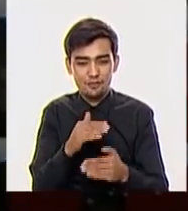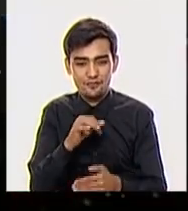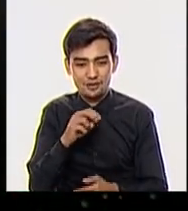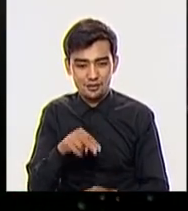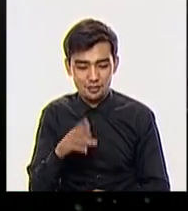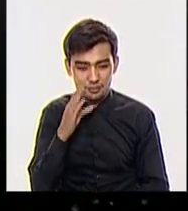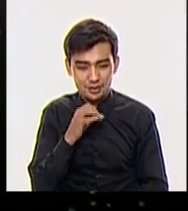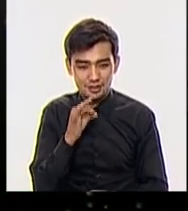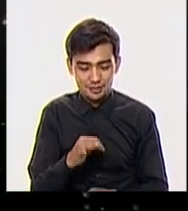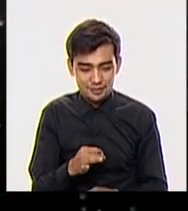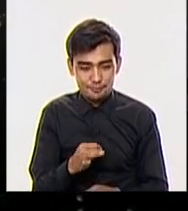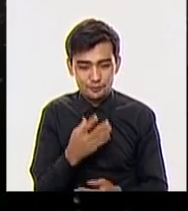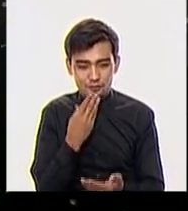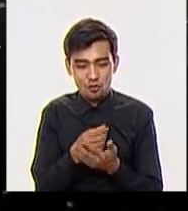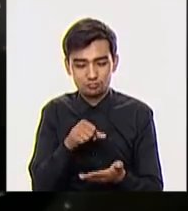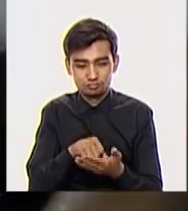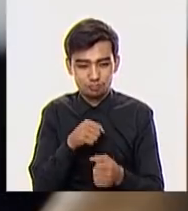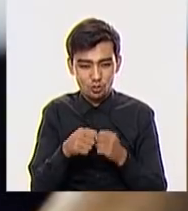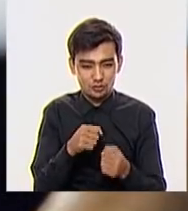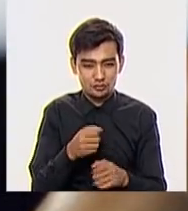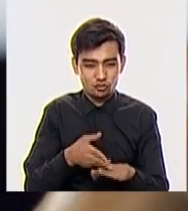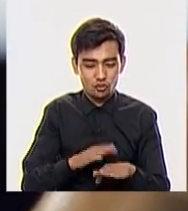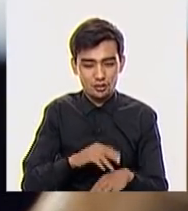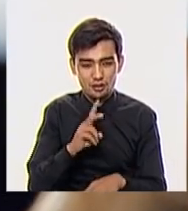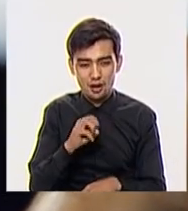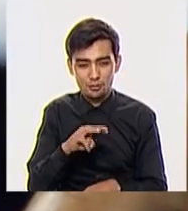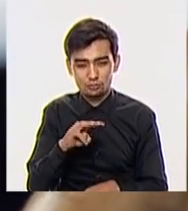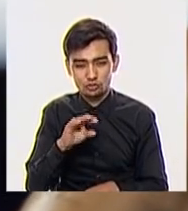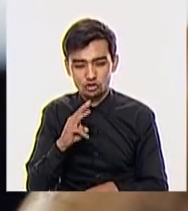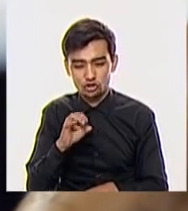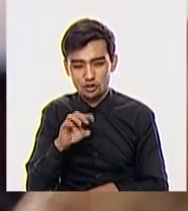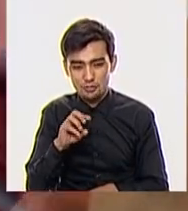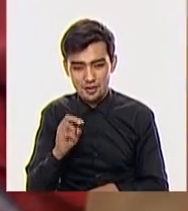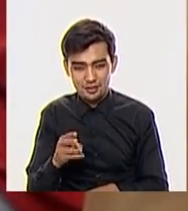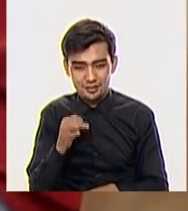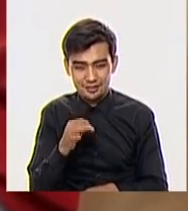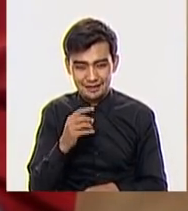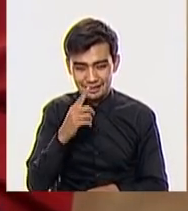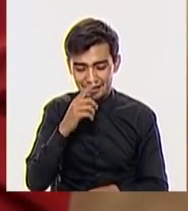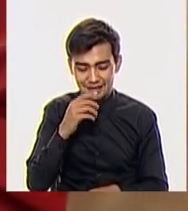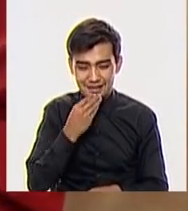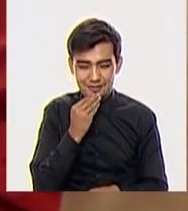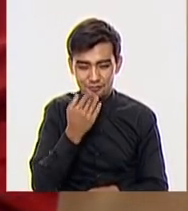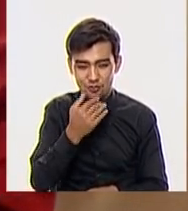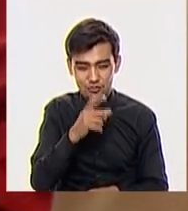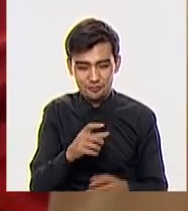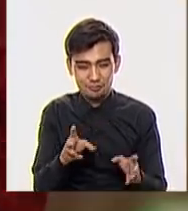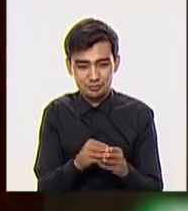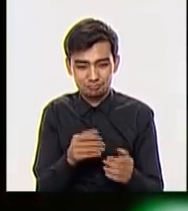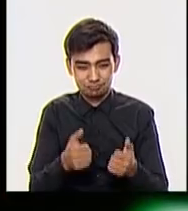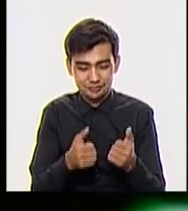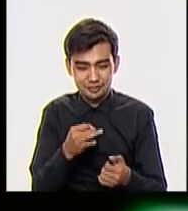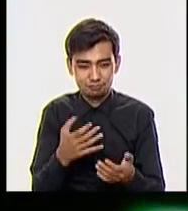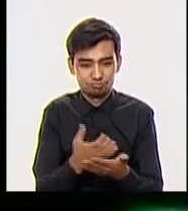четвертьфинал. Успешно провел свой бой и тяжеловес боксер Камшибек Кункабаев. В поединке с египтянином он одержал уверенную победу и